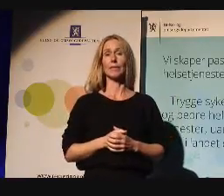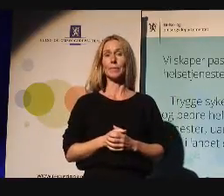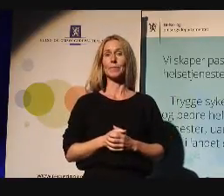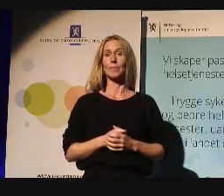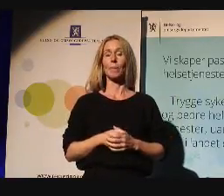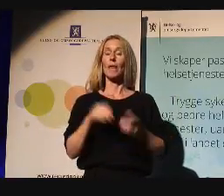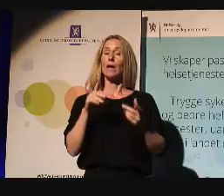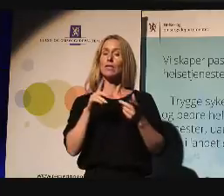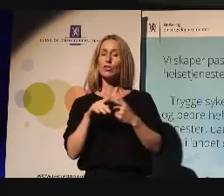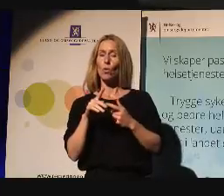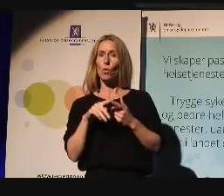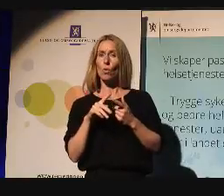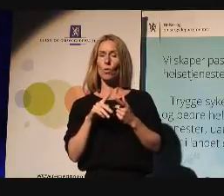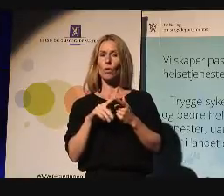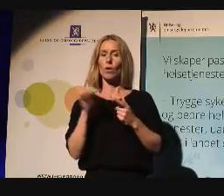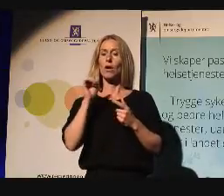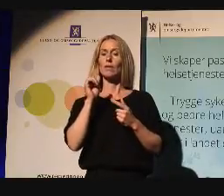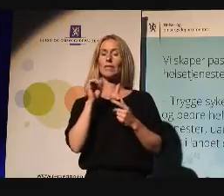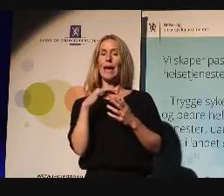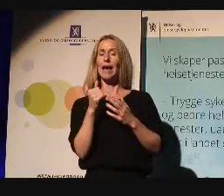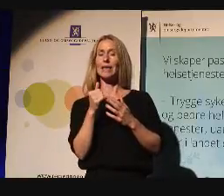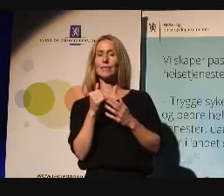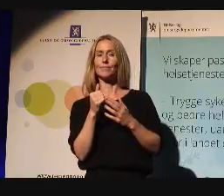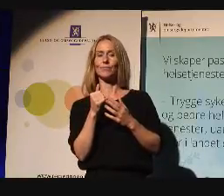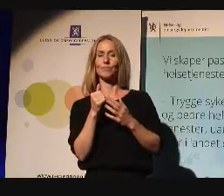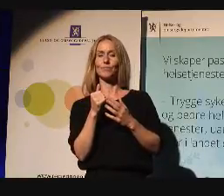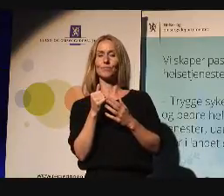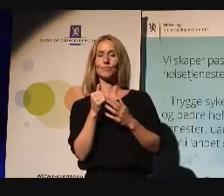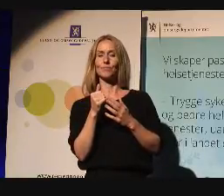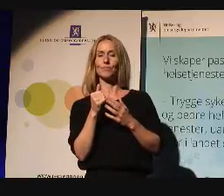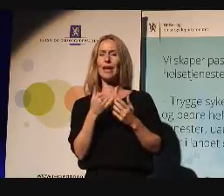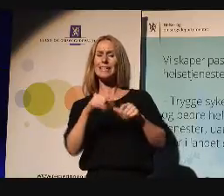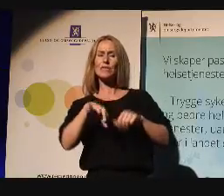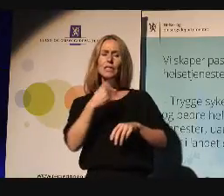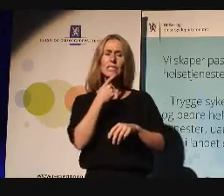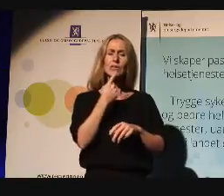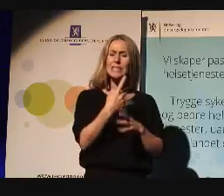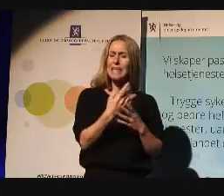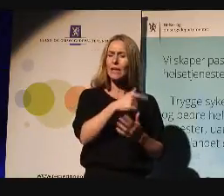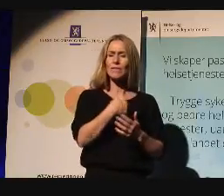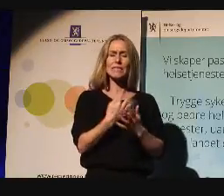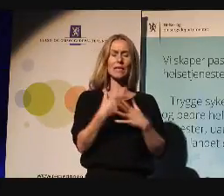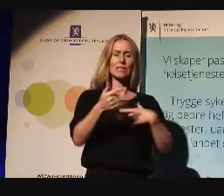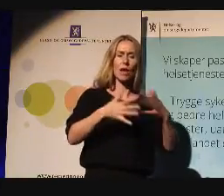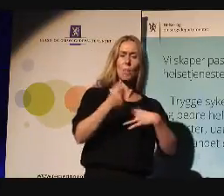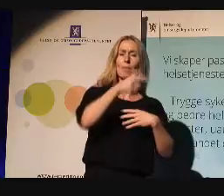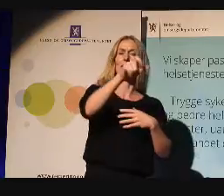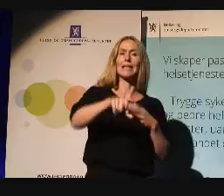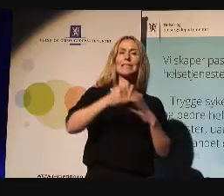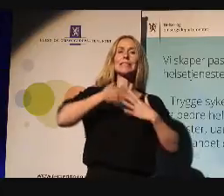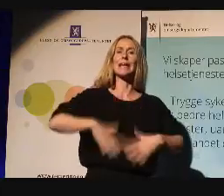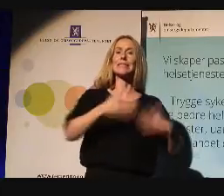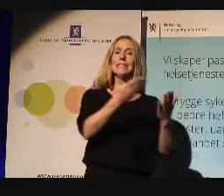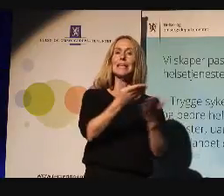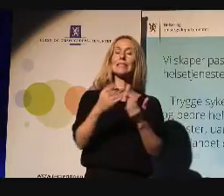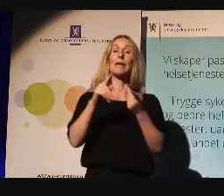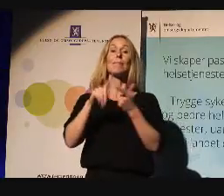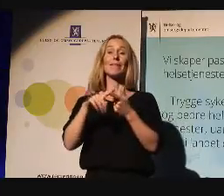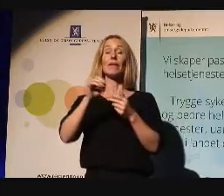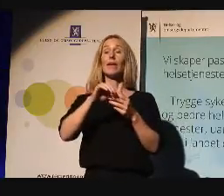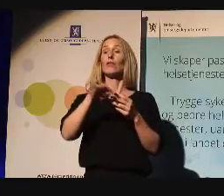Så det kanskje ikke så vanskelig å si at vi skal skape pasientens helsetjeneste, men det noe annet å gjøre